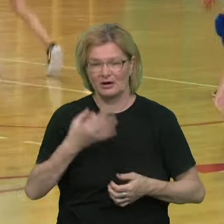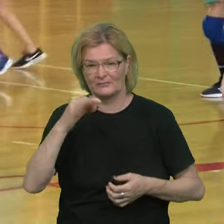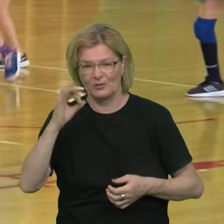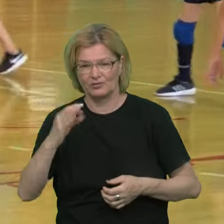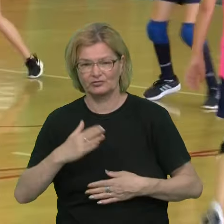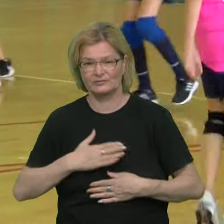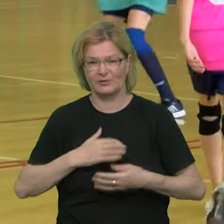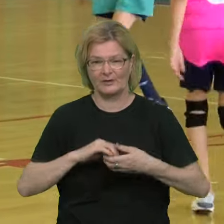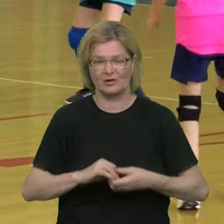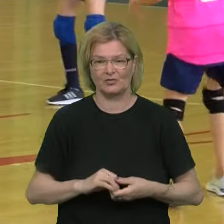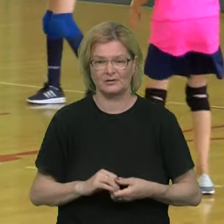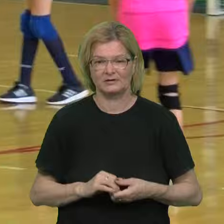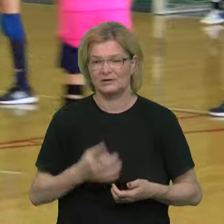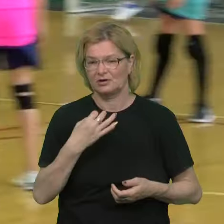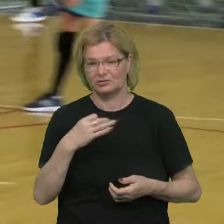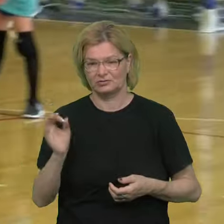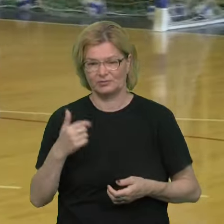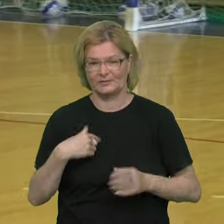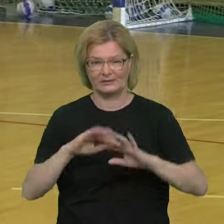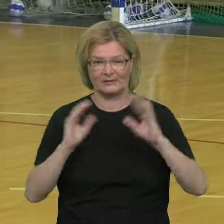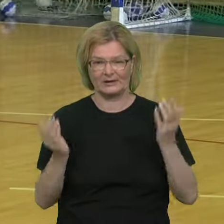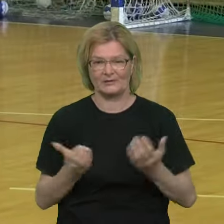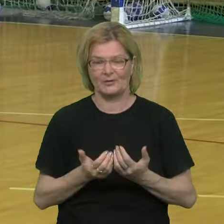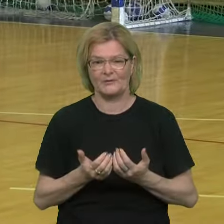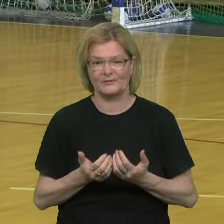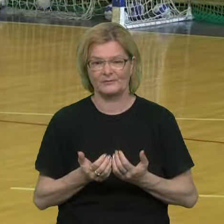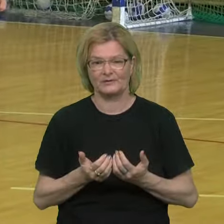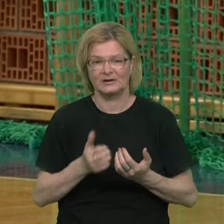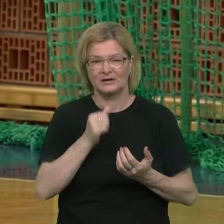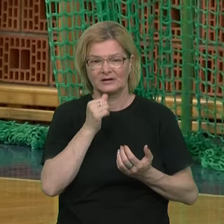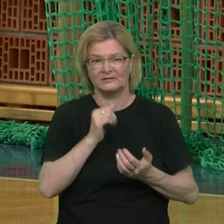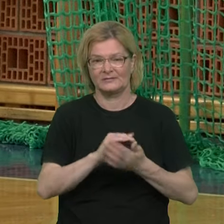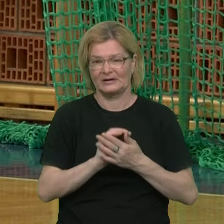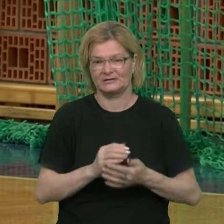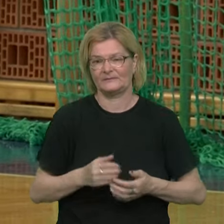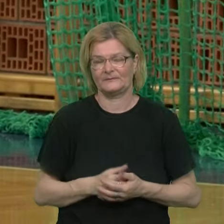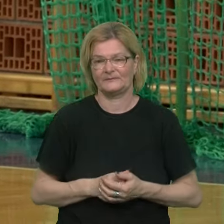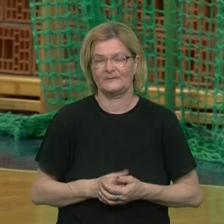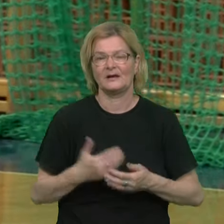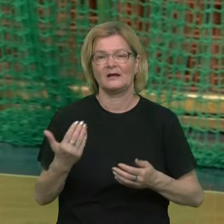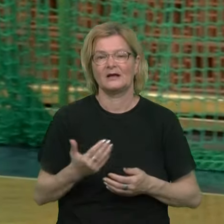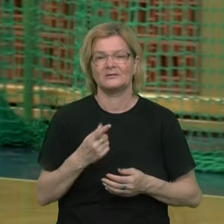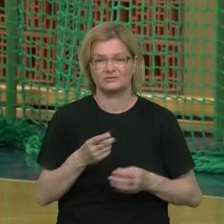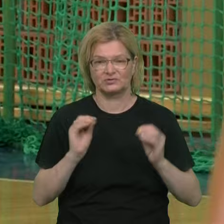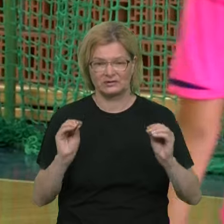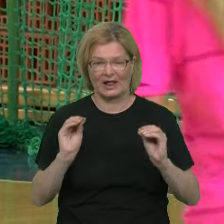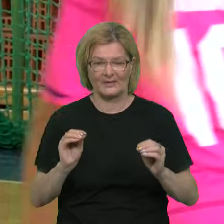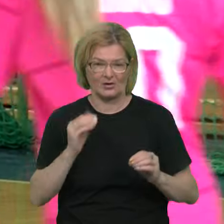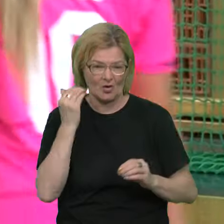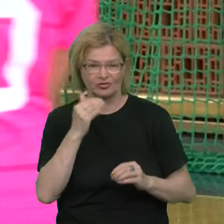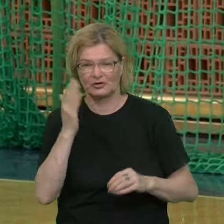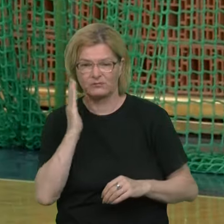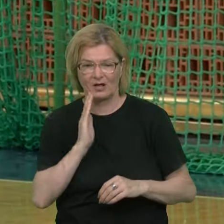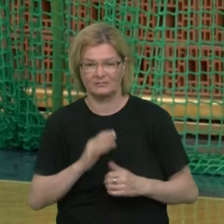što bi voljele poboljšati u svome klubu. Super, jesam sa ekipom i sa prijateljima iz razreda. Tako. Kakvi su te treneri?